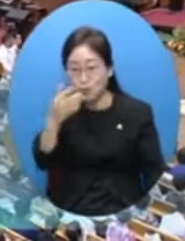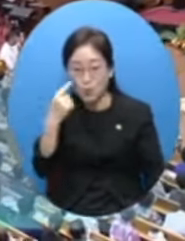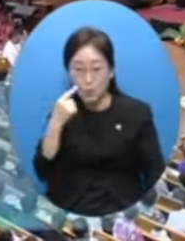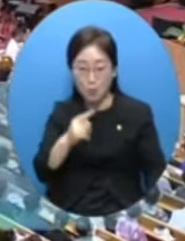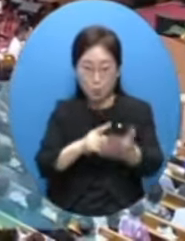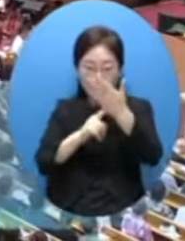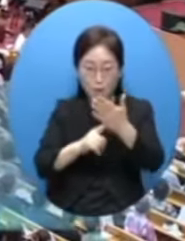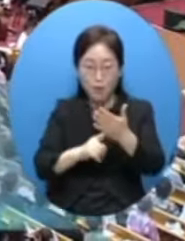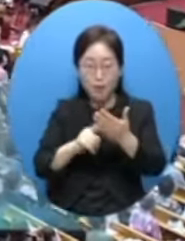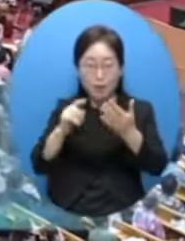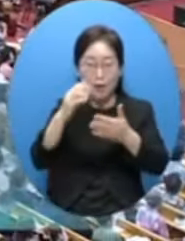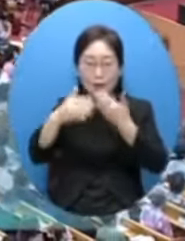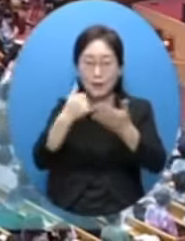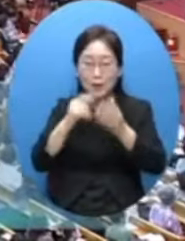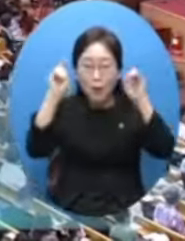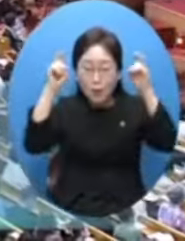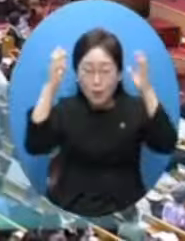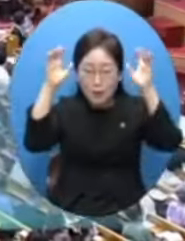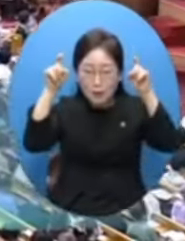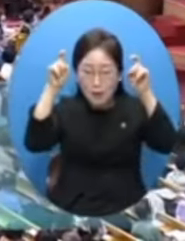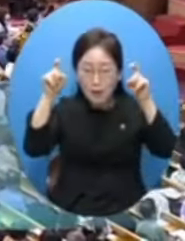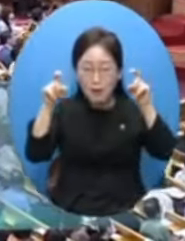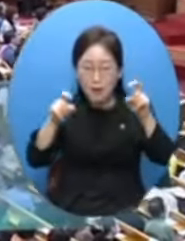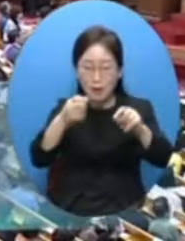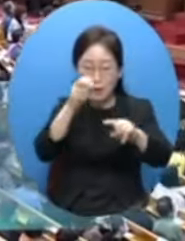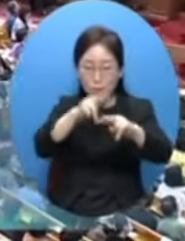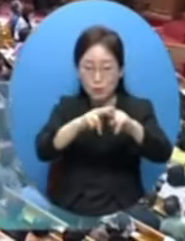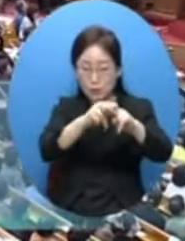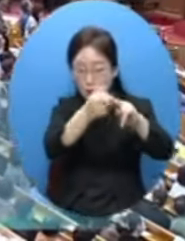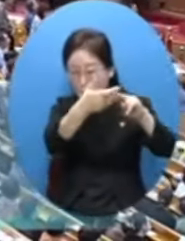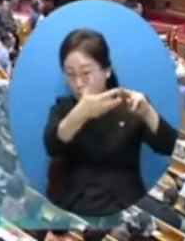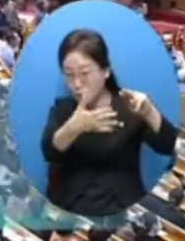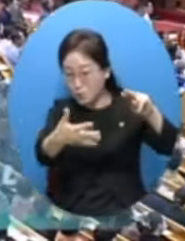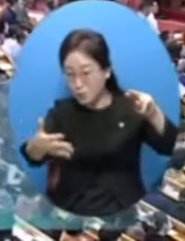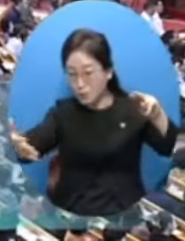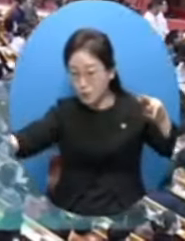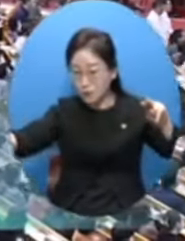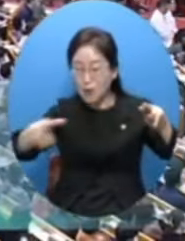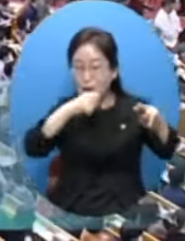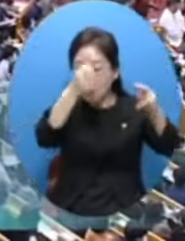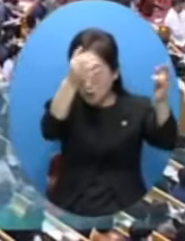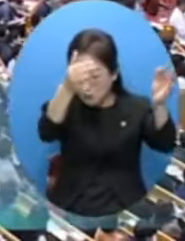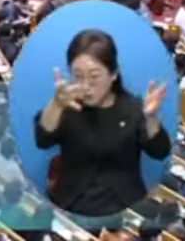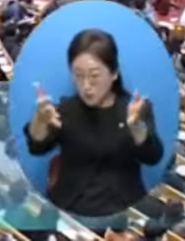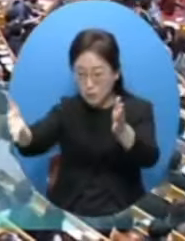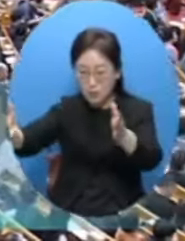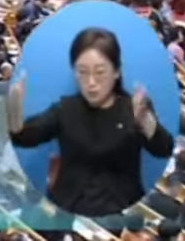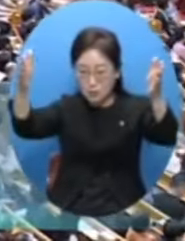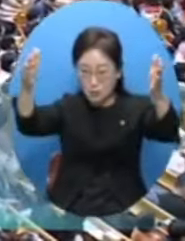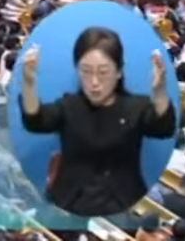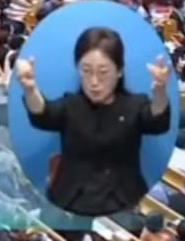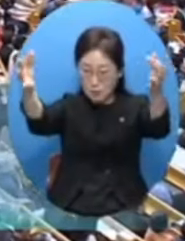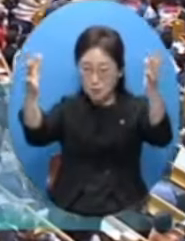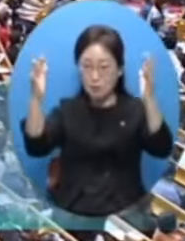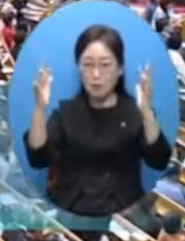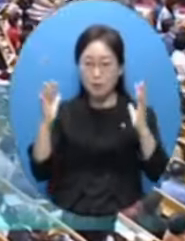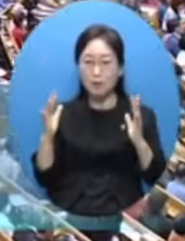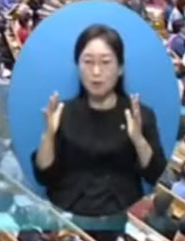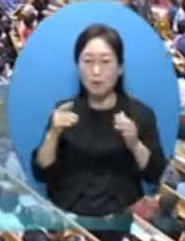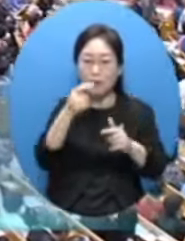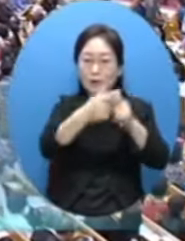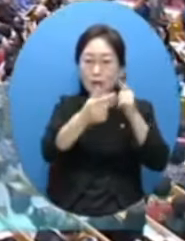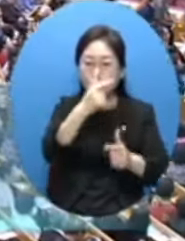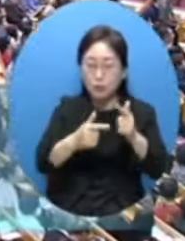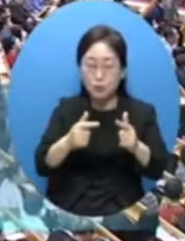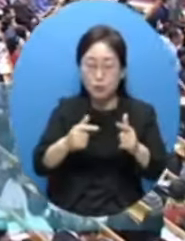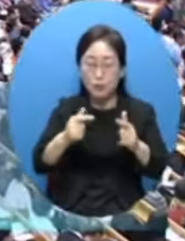및 어린 양의 보좌로부터 나와서 길 가운데로 흐르더라 강 좌우에 생명나무가 있어 열두 가지 열매를 맺되 달마다